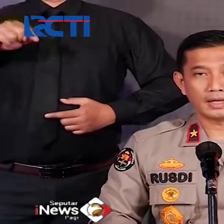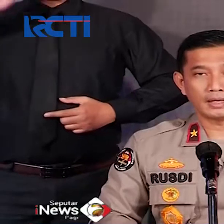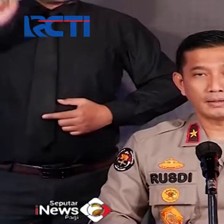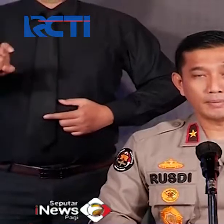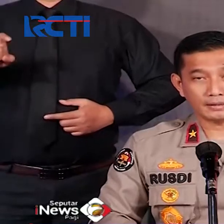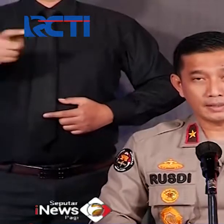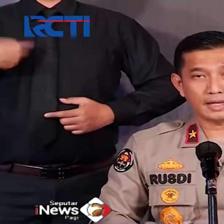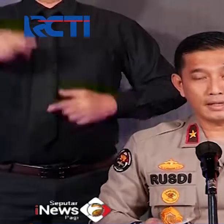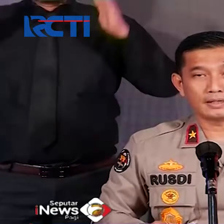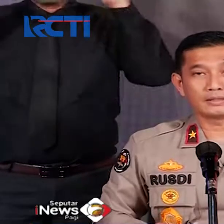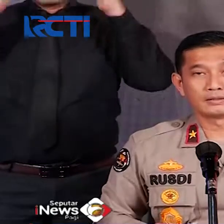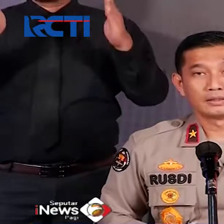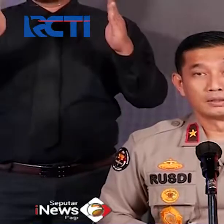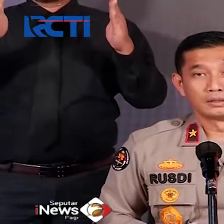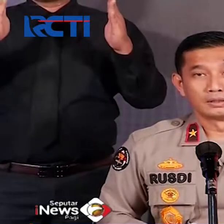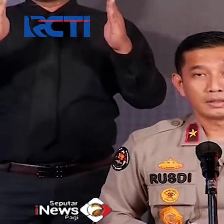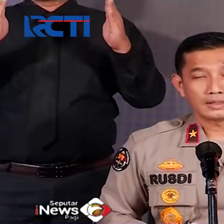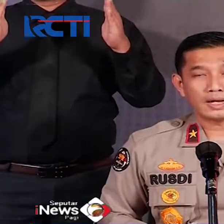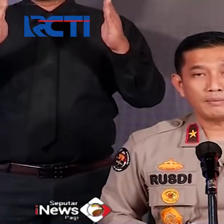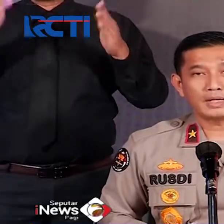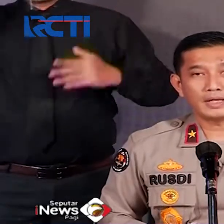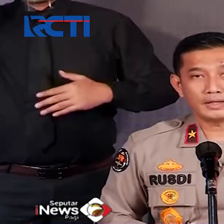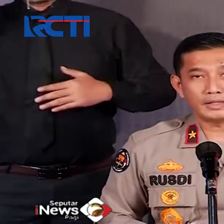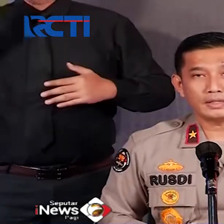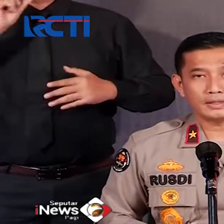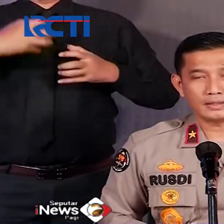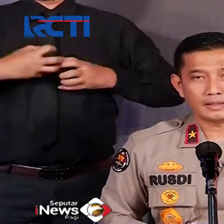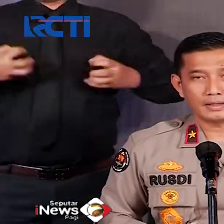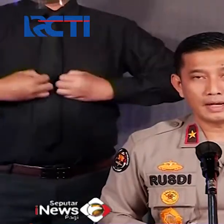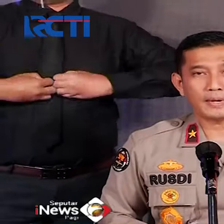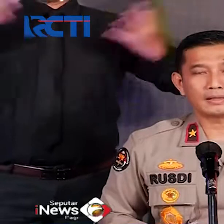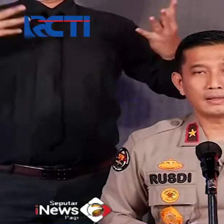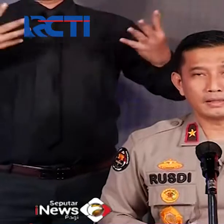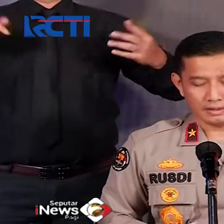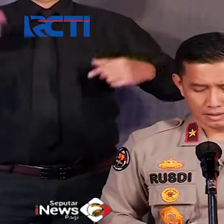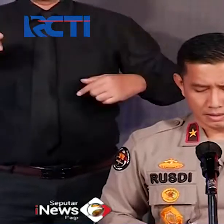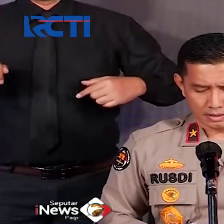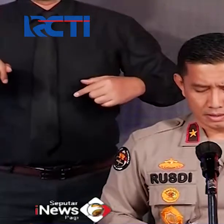kita perhatikan, dan rencana amaliyah ini dapat